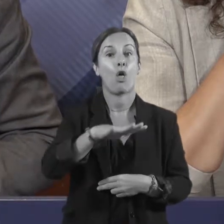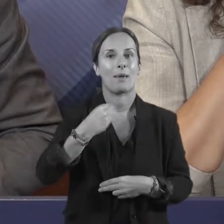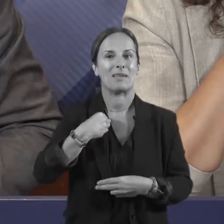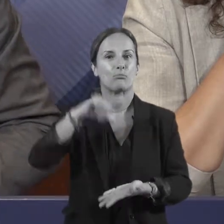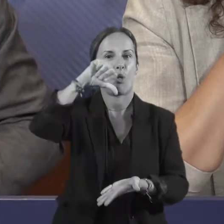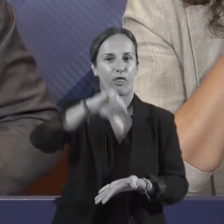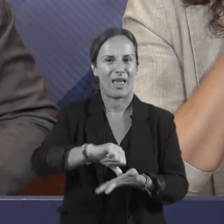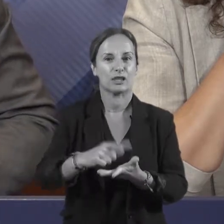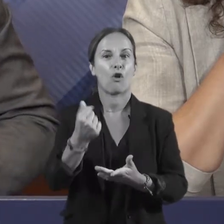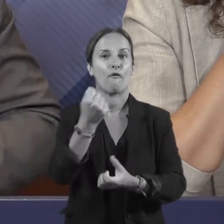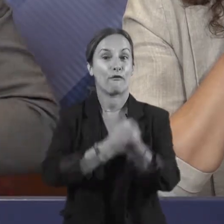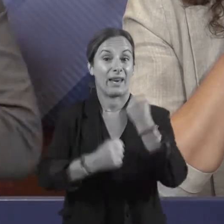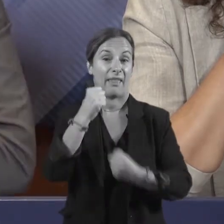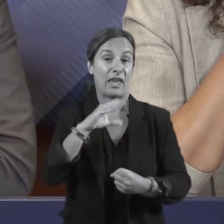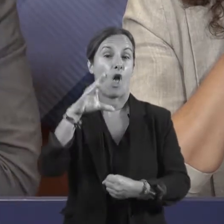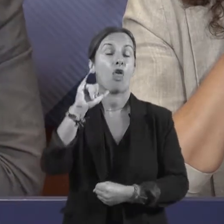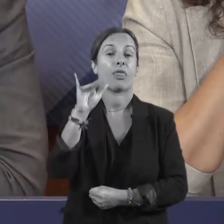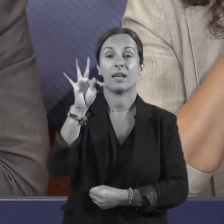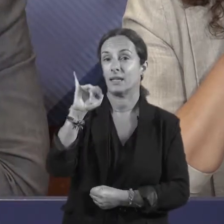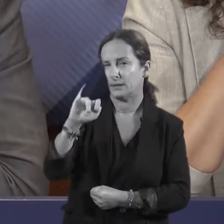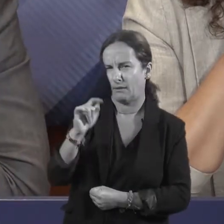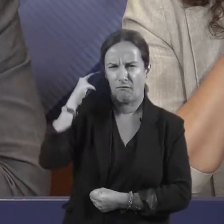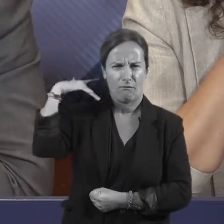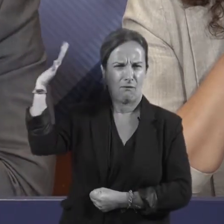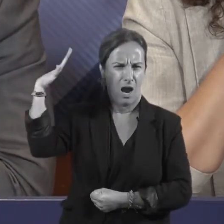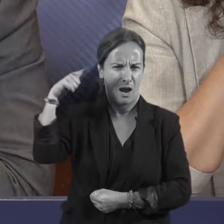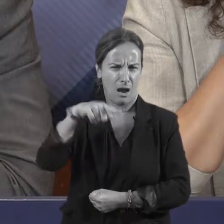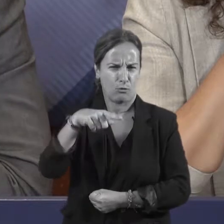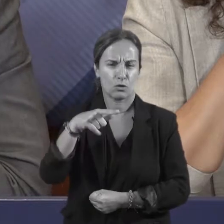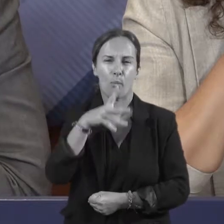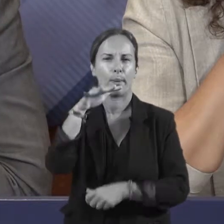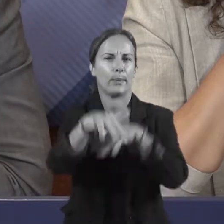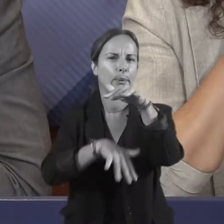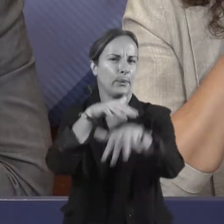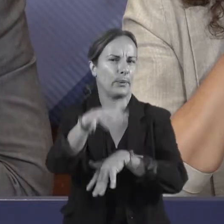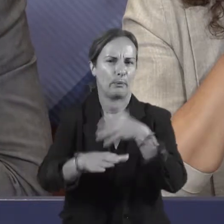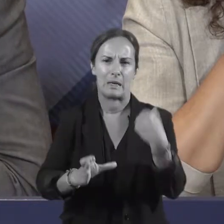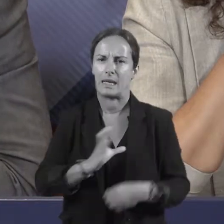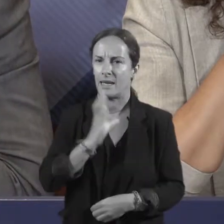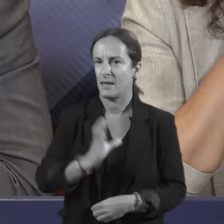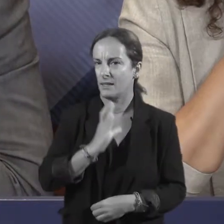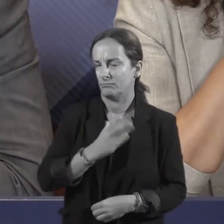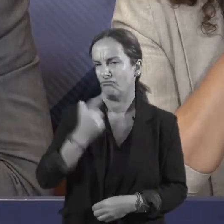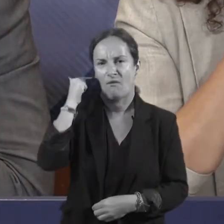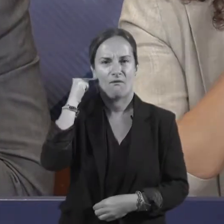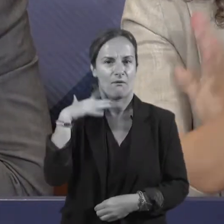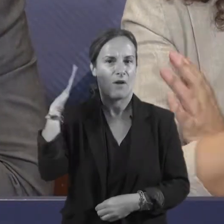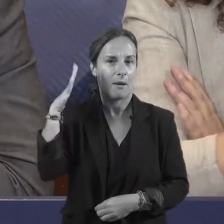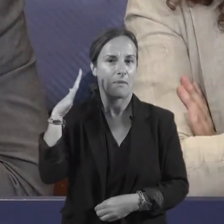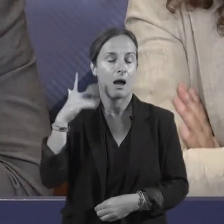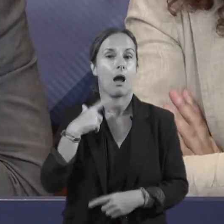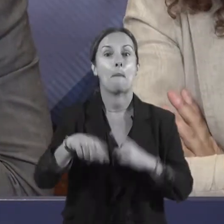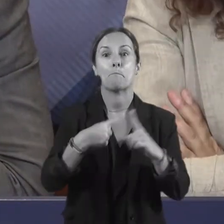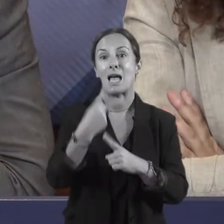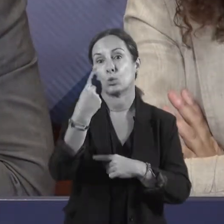financer, a la City, que a més té un reconegut prestigi perquè té una gran afluència de clients i una gran reputació i a més té una